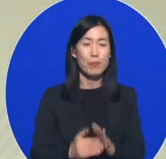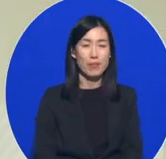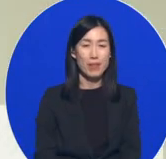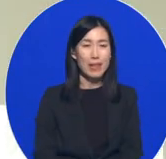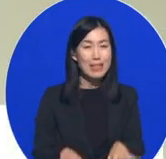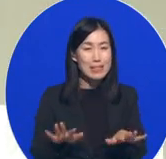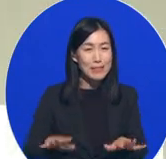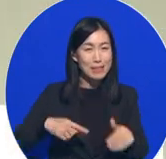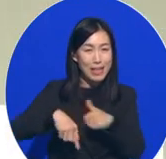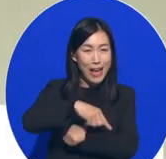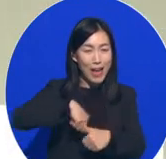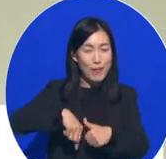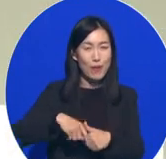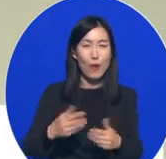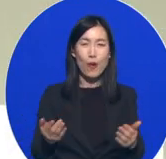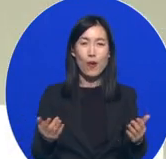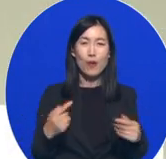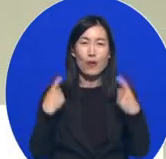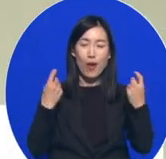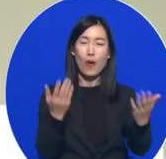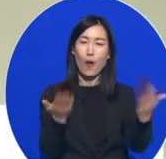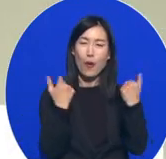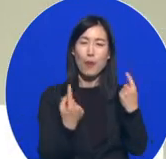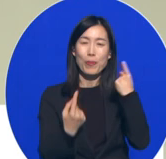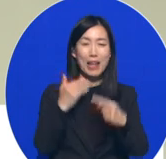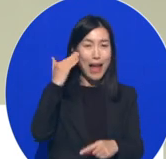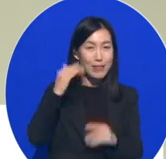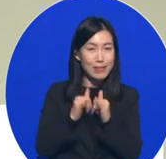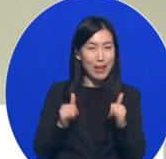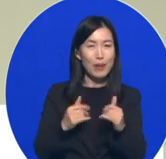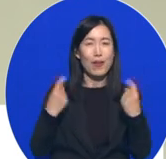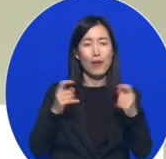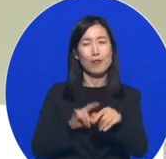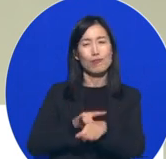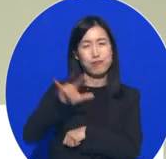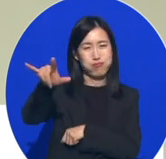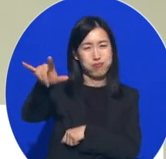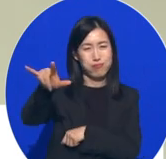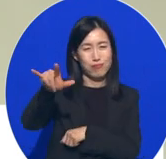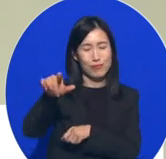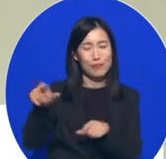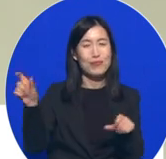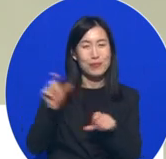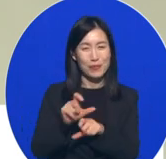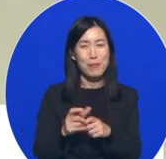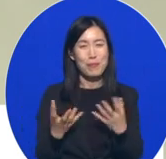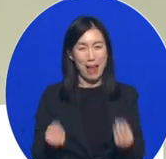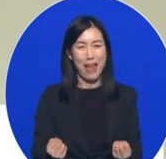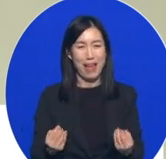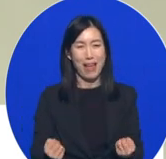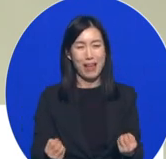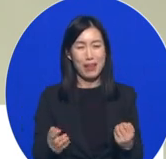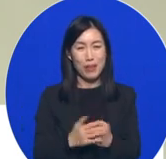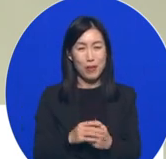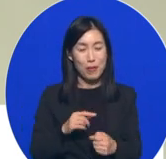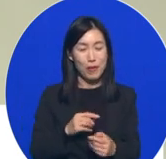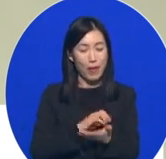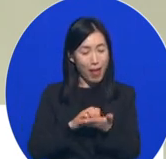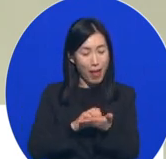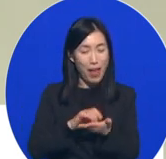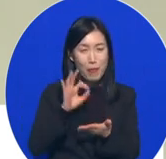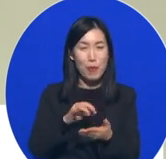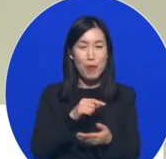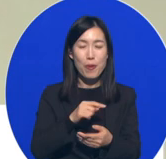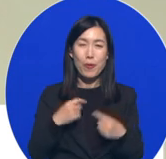계신 분들이 해외로 가는 일이 훨씬 더 지금은 어 더 많이이 가신단 말이에요 그러니까 어